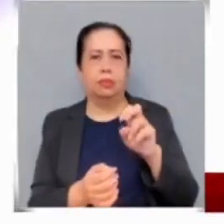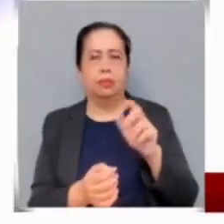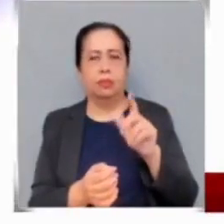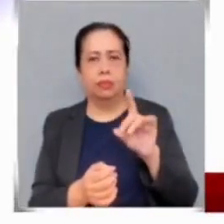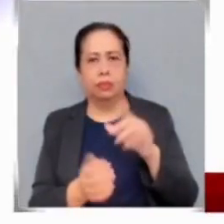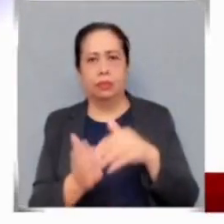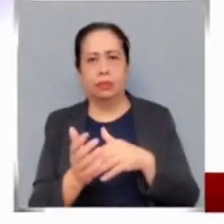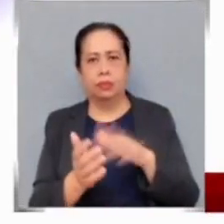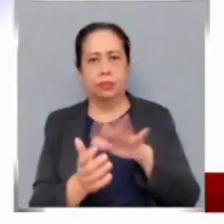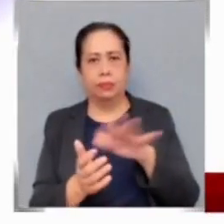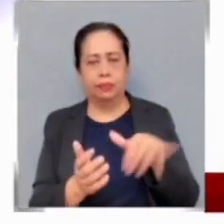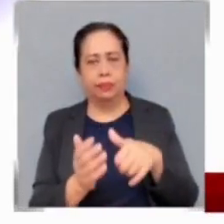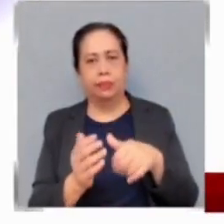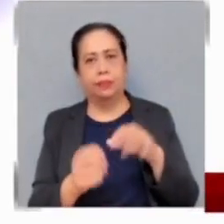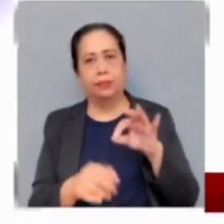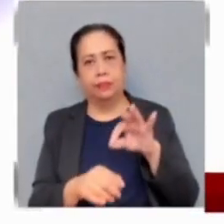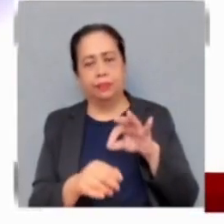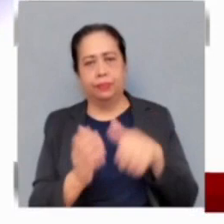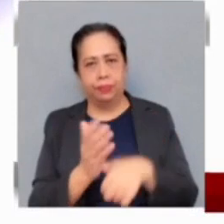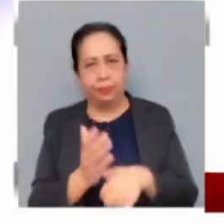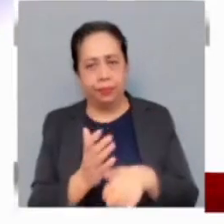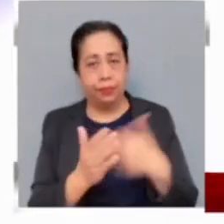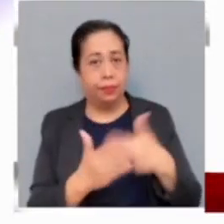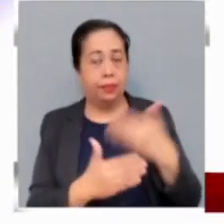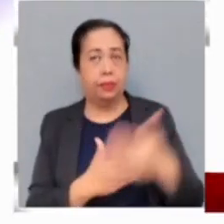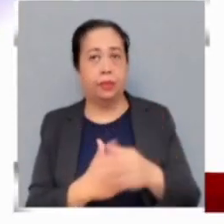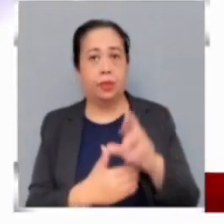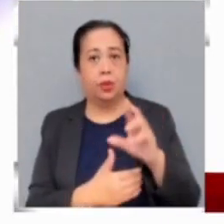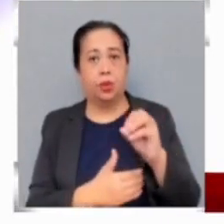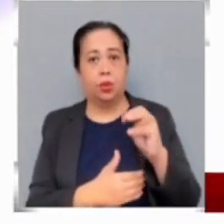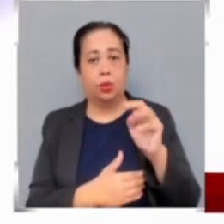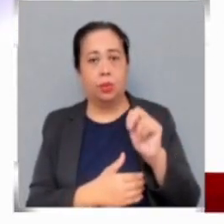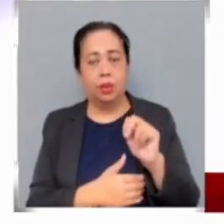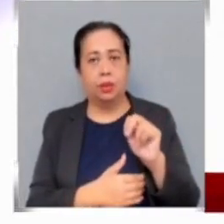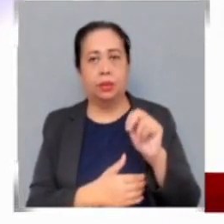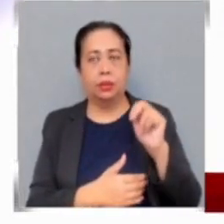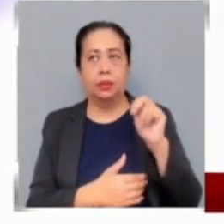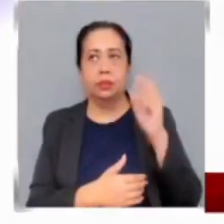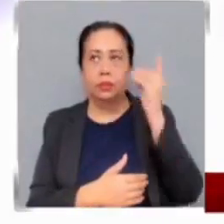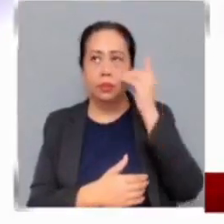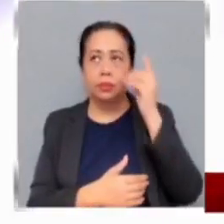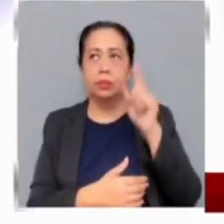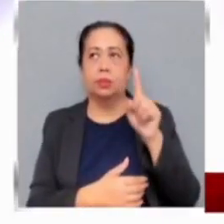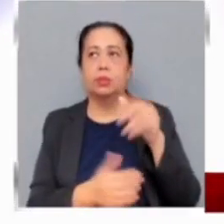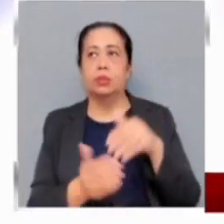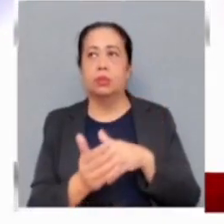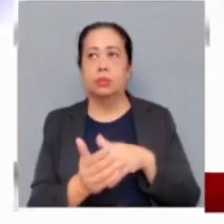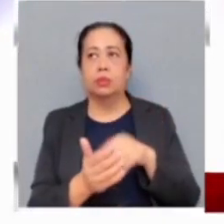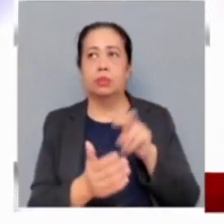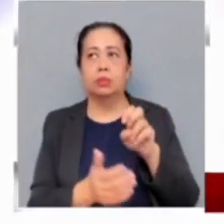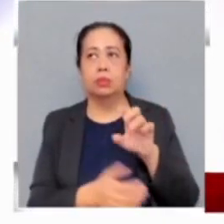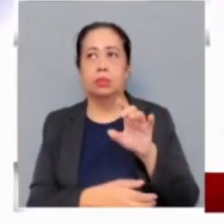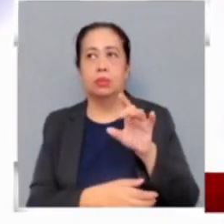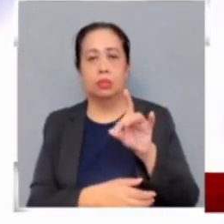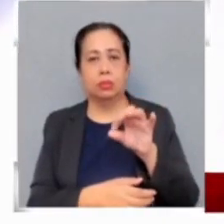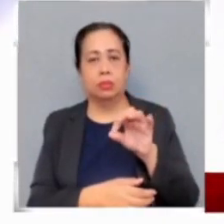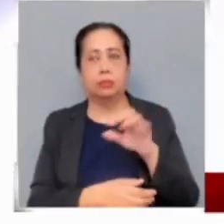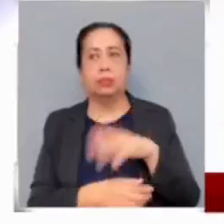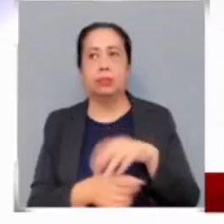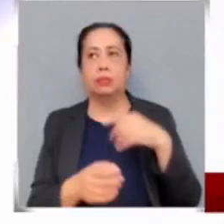228,055 votes. Sunod naman dyan si Roman Domasig Jr. na may 1,287, Toto Malunes na